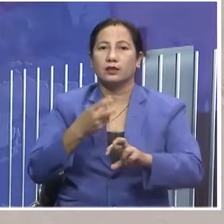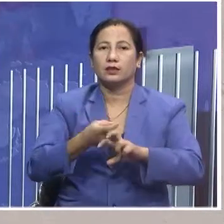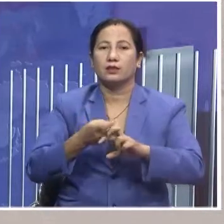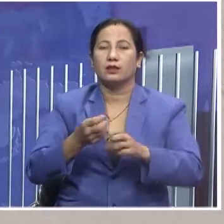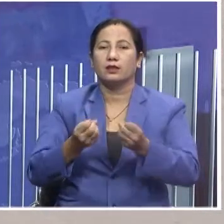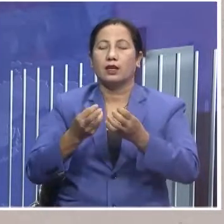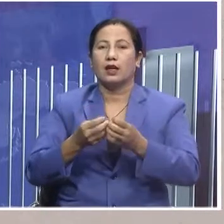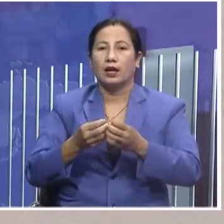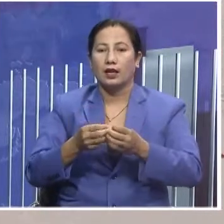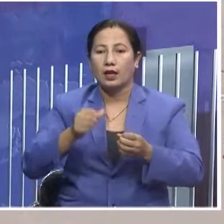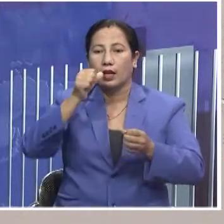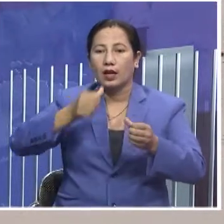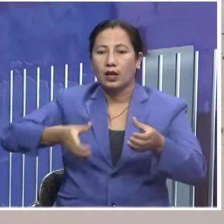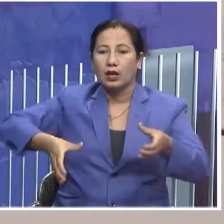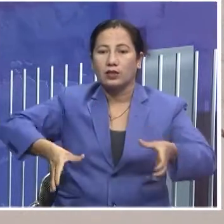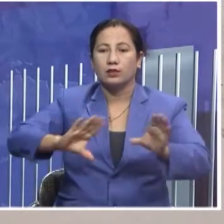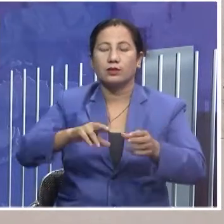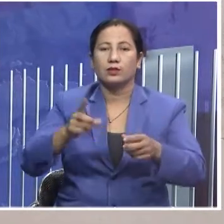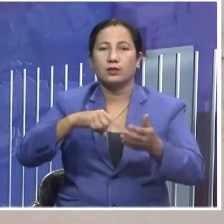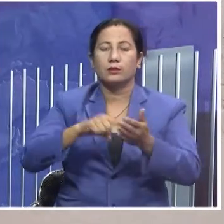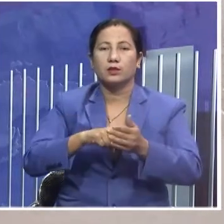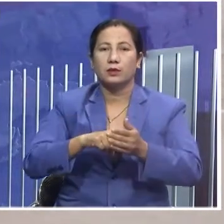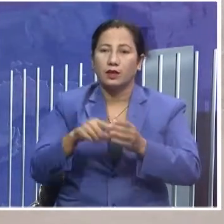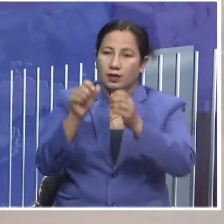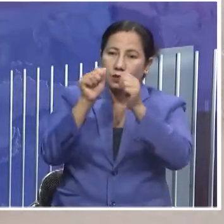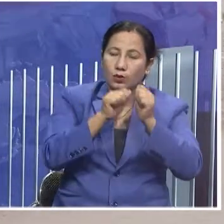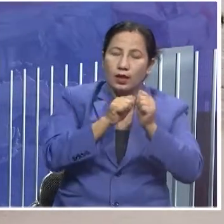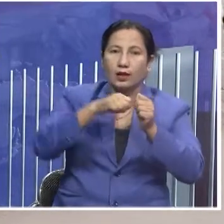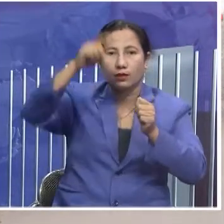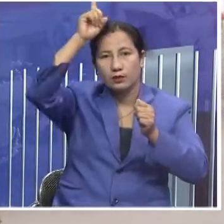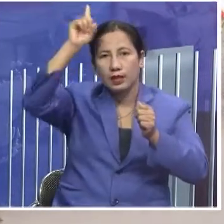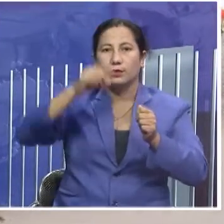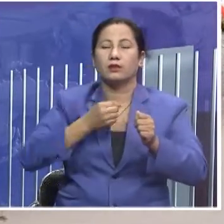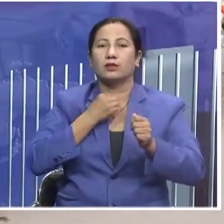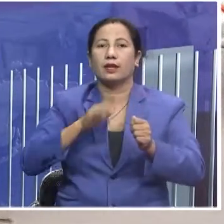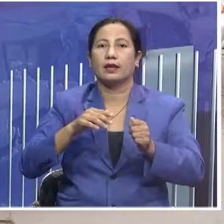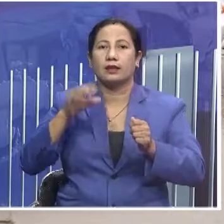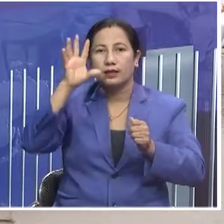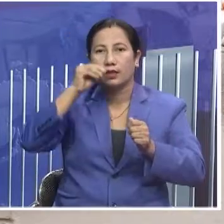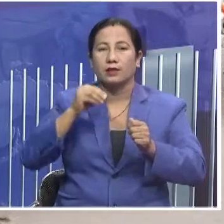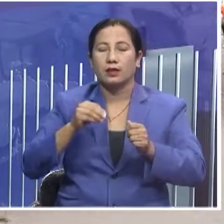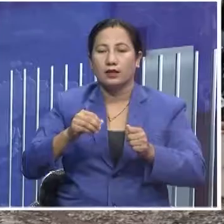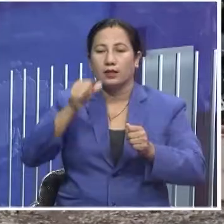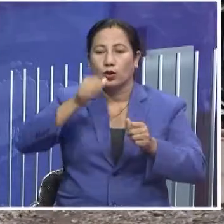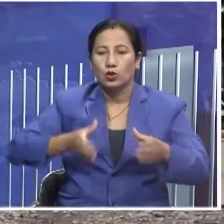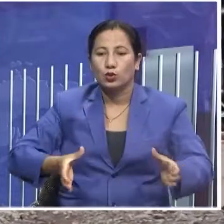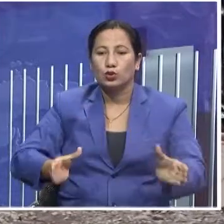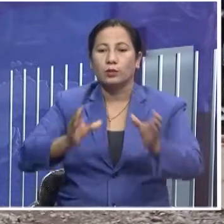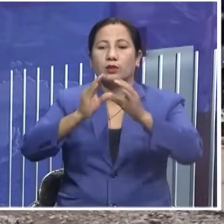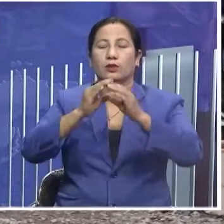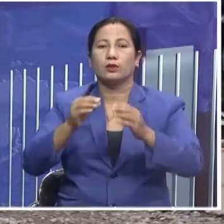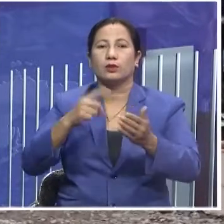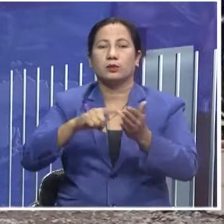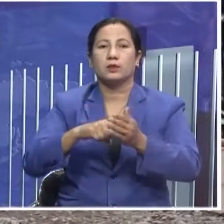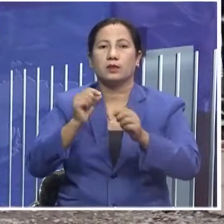समुद्रको बीचमा भेदद्वारका बनाई लुकाएको धार्मिक विश्वास छ। एकै रातमा समुद्रको बीचमा भेदद्वारकाको निर्माण